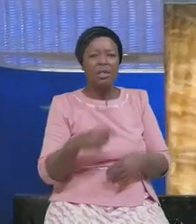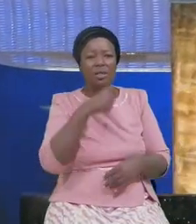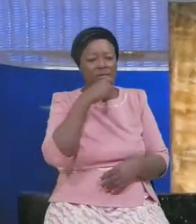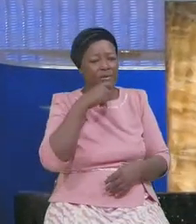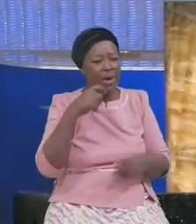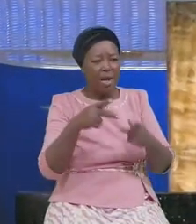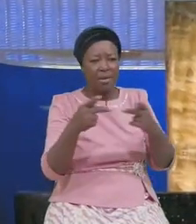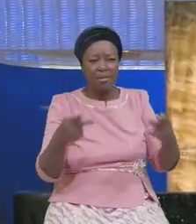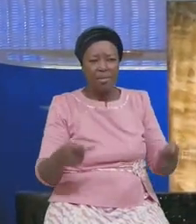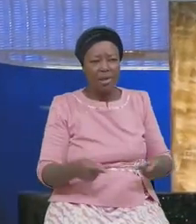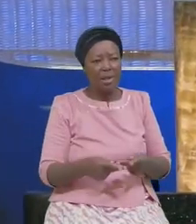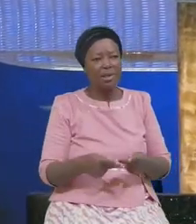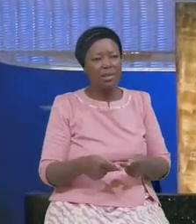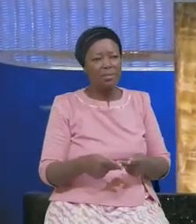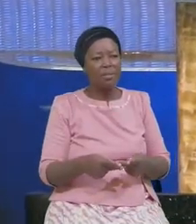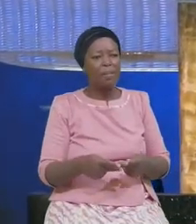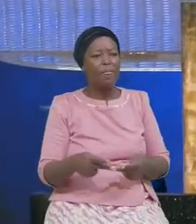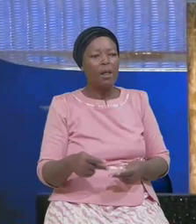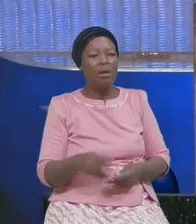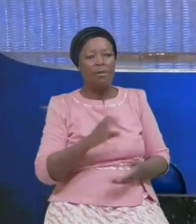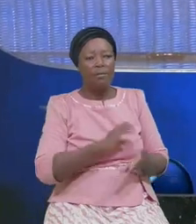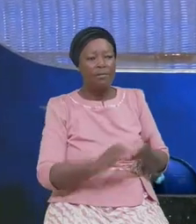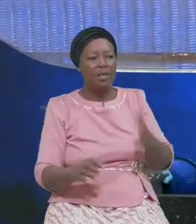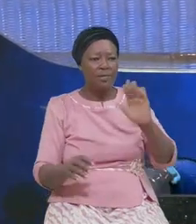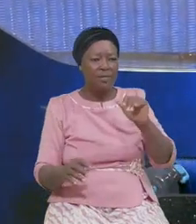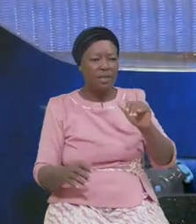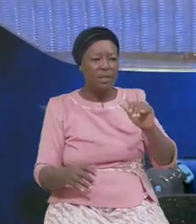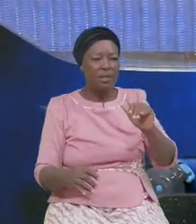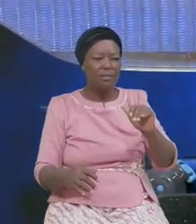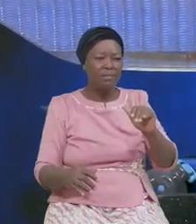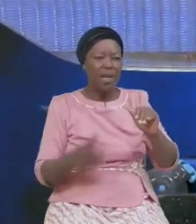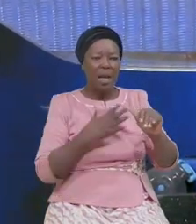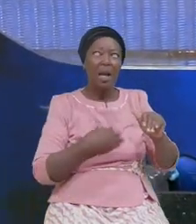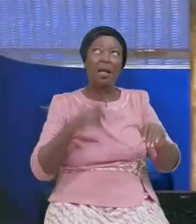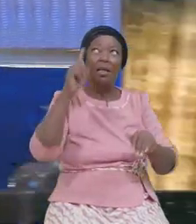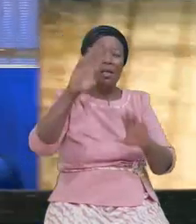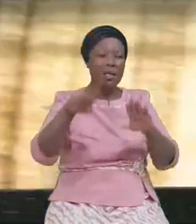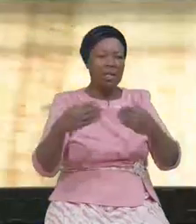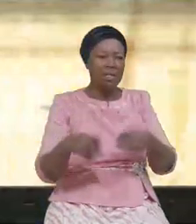Verset 15. Il leur accorda ce qu'il demandait.